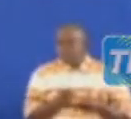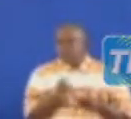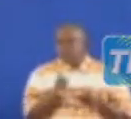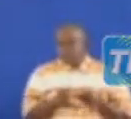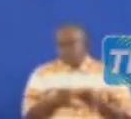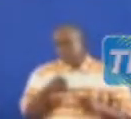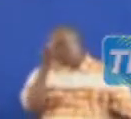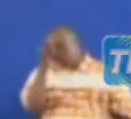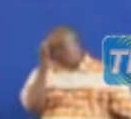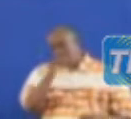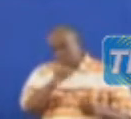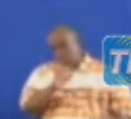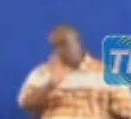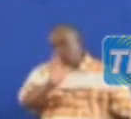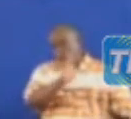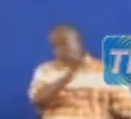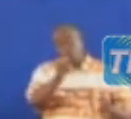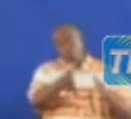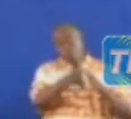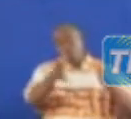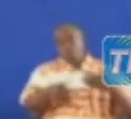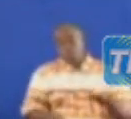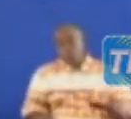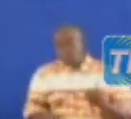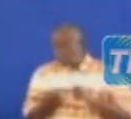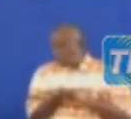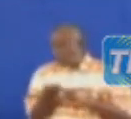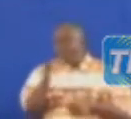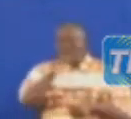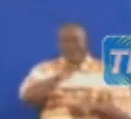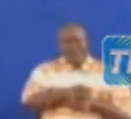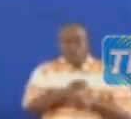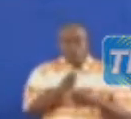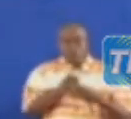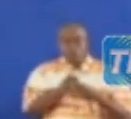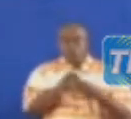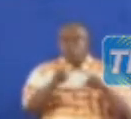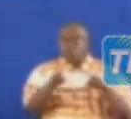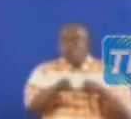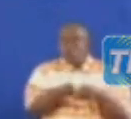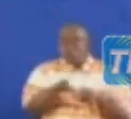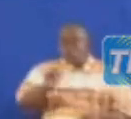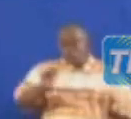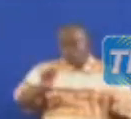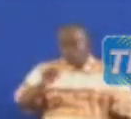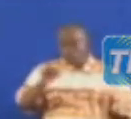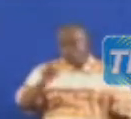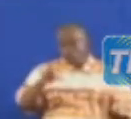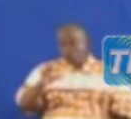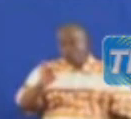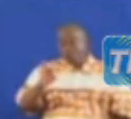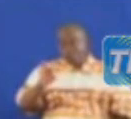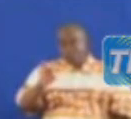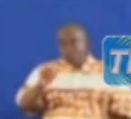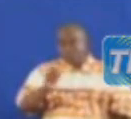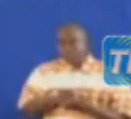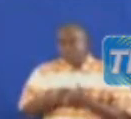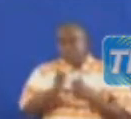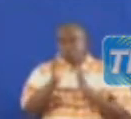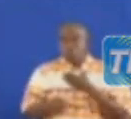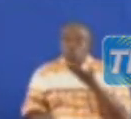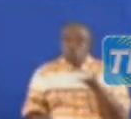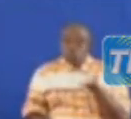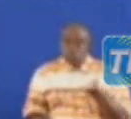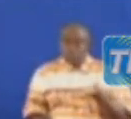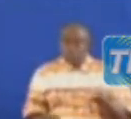Aidha, natambua mchango mkubwa wa wataalamu wakiongozwa na ndugu Adolf Nduguru, katibu mkuu,